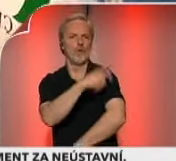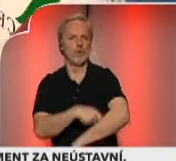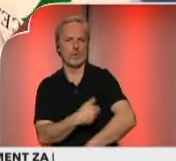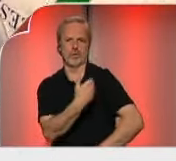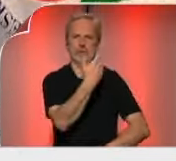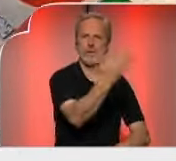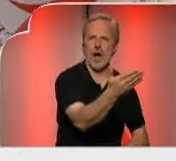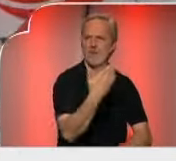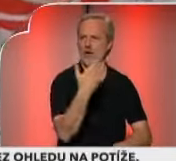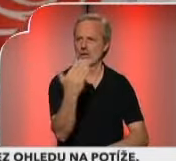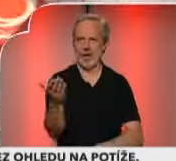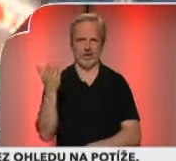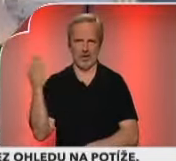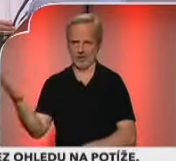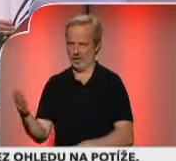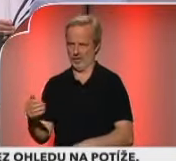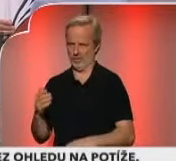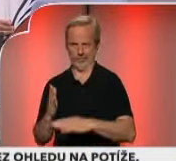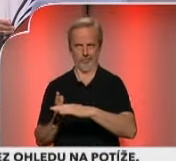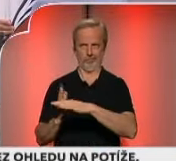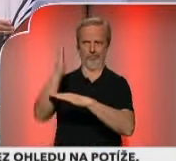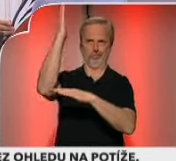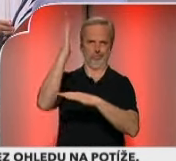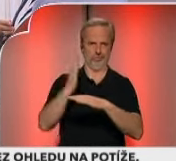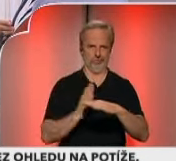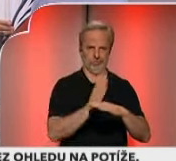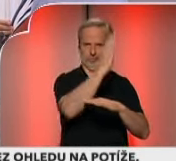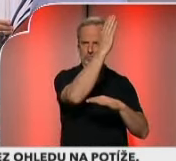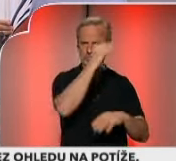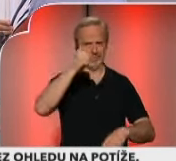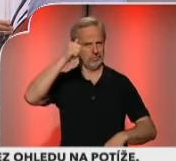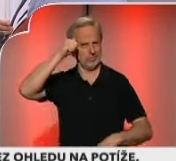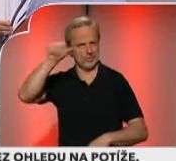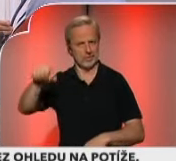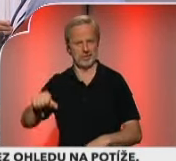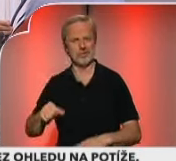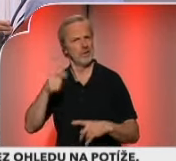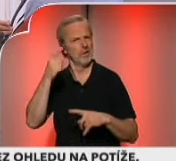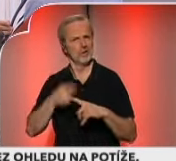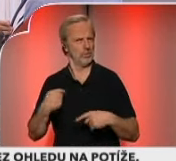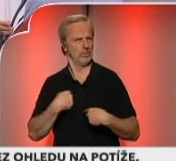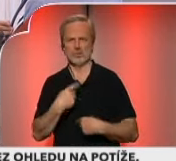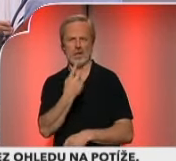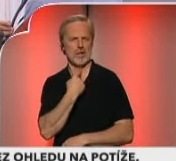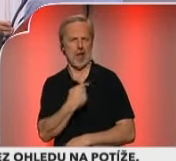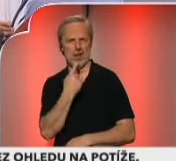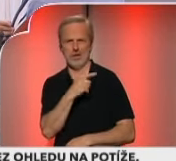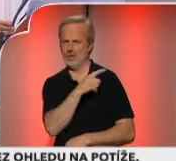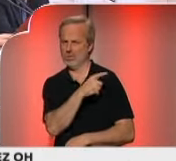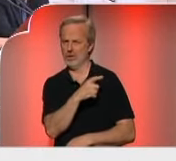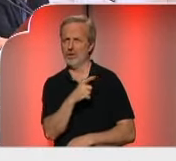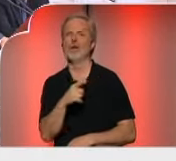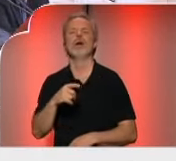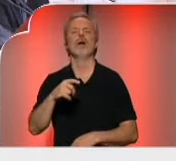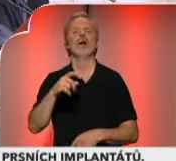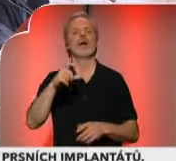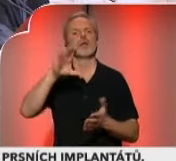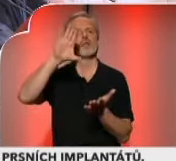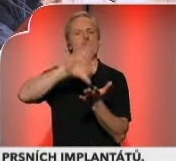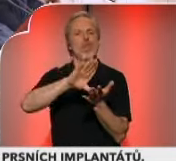v rámci strany do funkcí v rámci kraje a že tedy mohlo K nějakým takovým